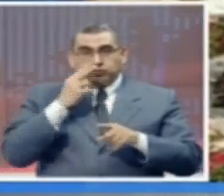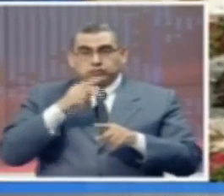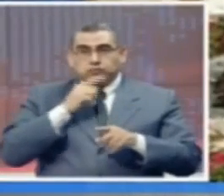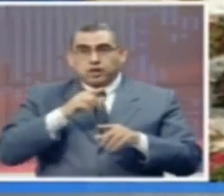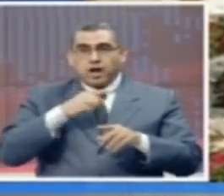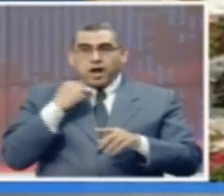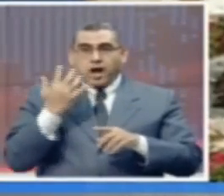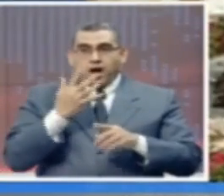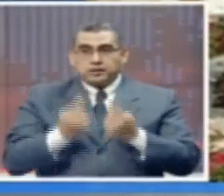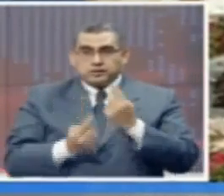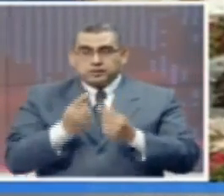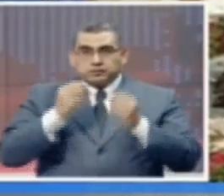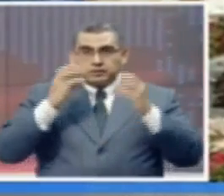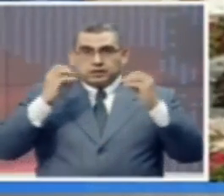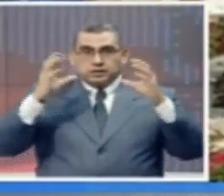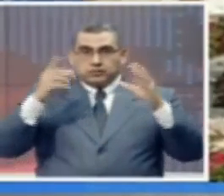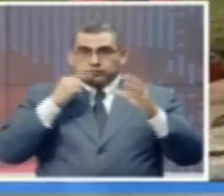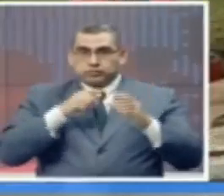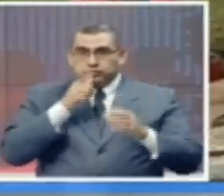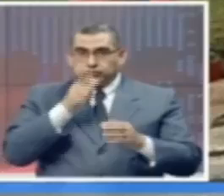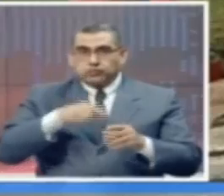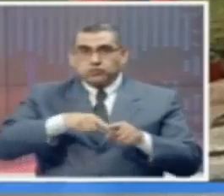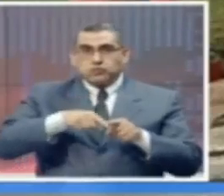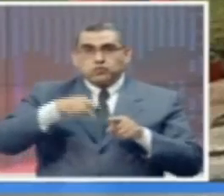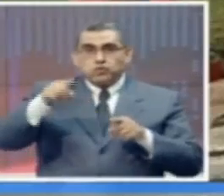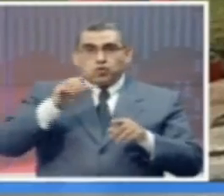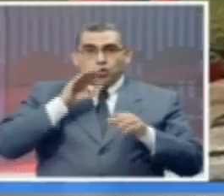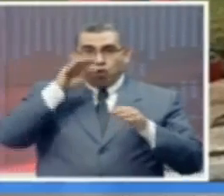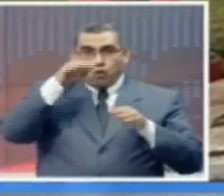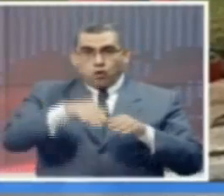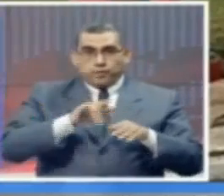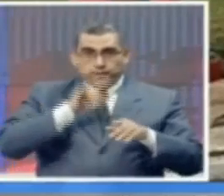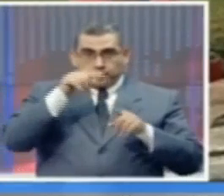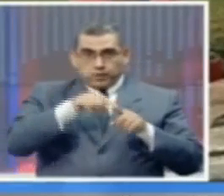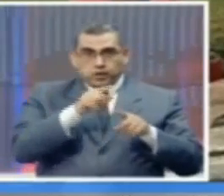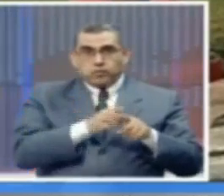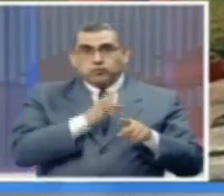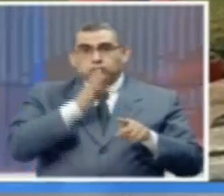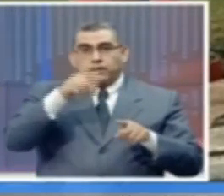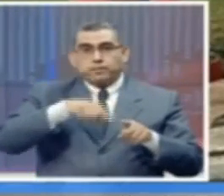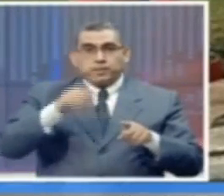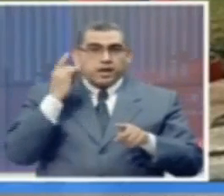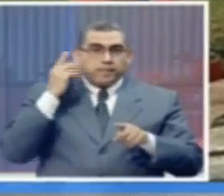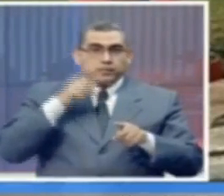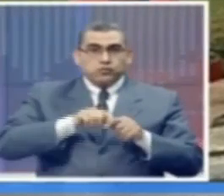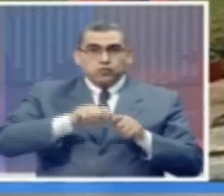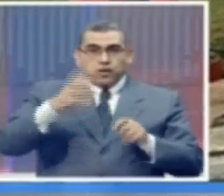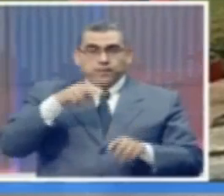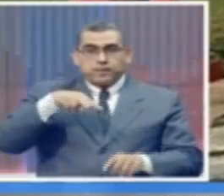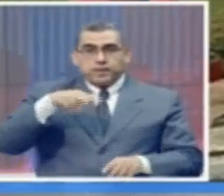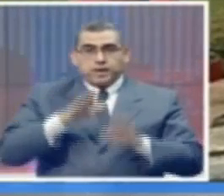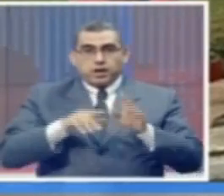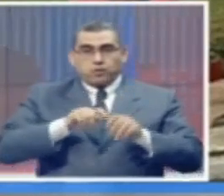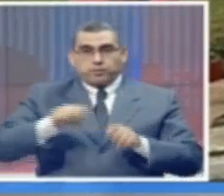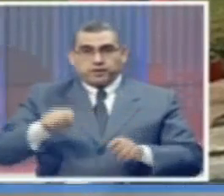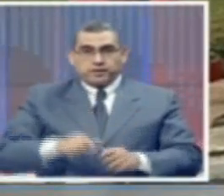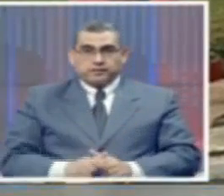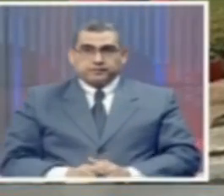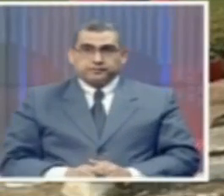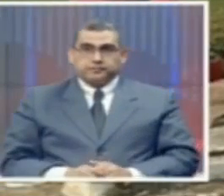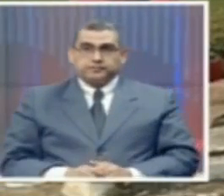المسطحات الخضراء والإنارة في المنطقة الممتدة من نزلة كوبري المطار حتى ميدان العباسية بطول